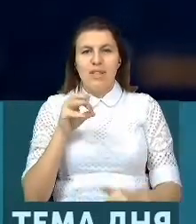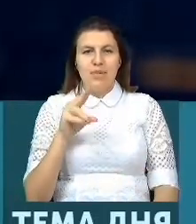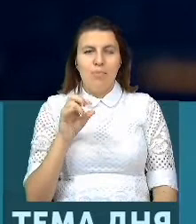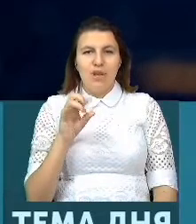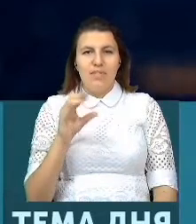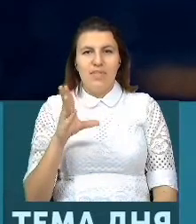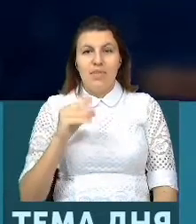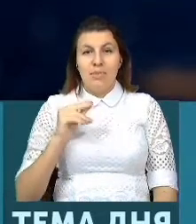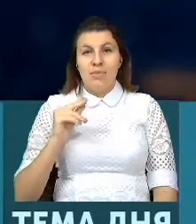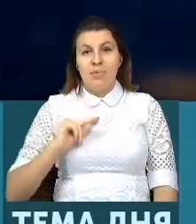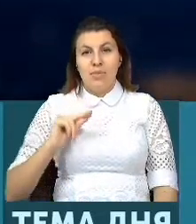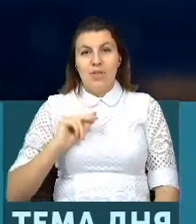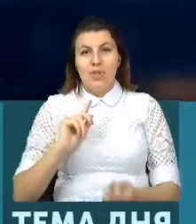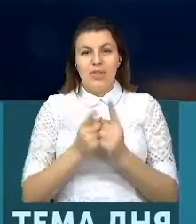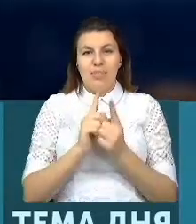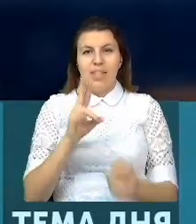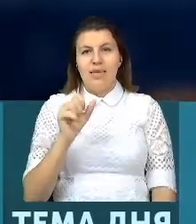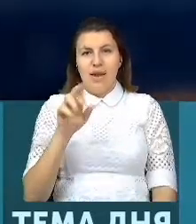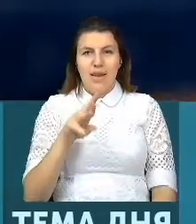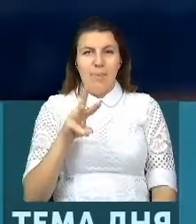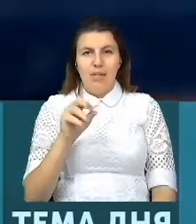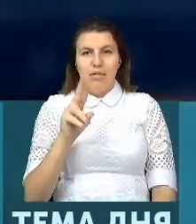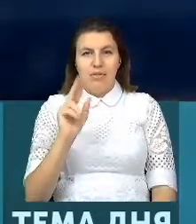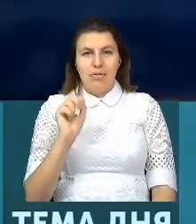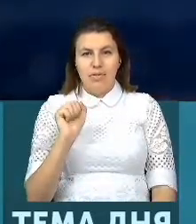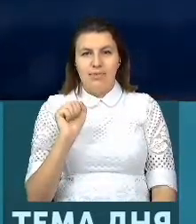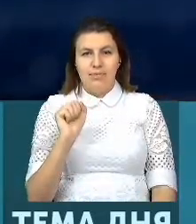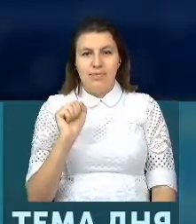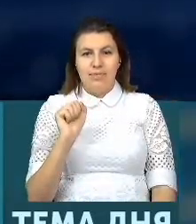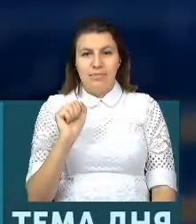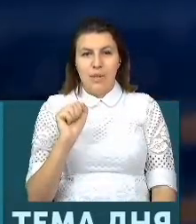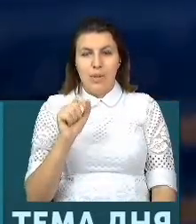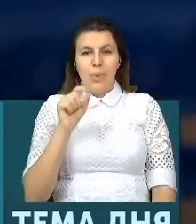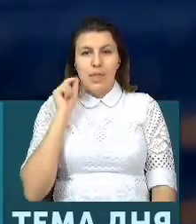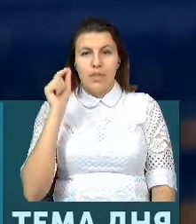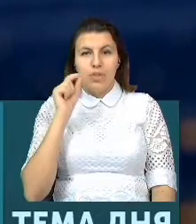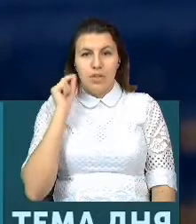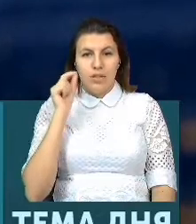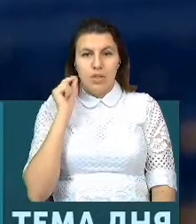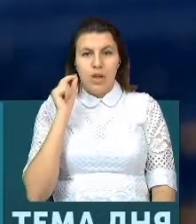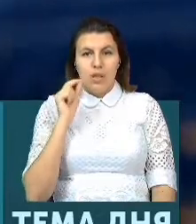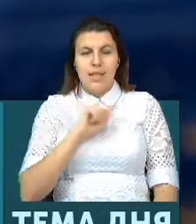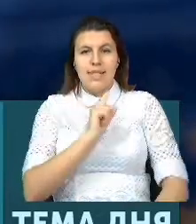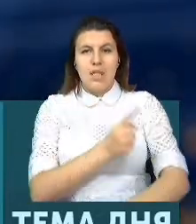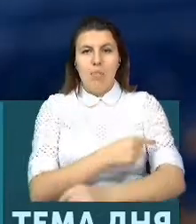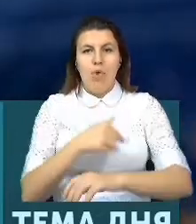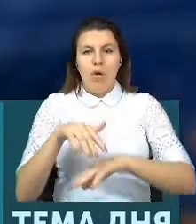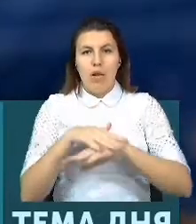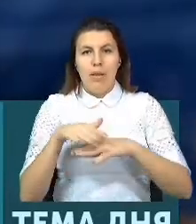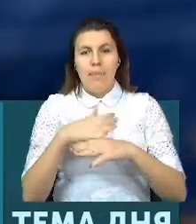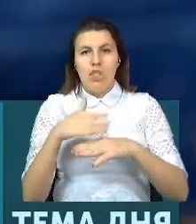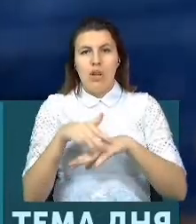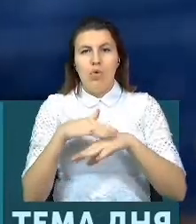працює сурдоперекладачка Наталія Маленка. У Лисичанську силами громади та міжнародних донорів було